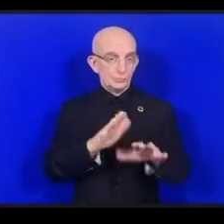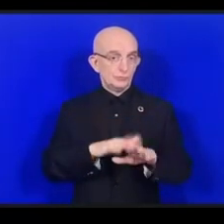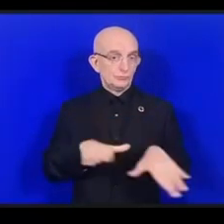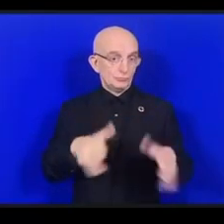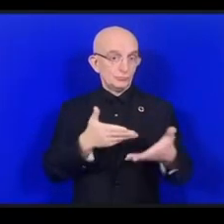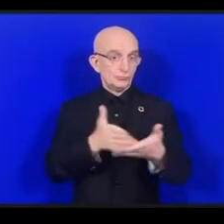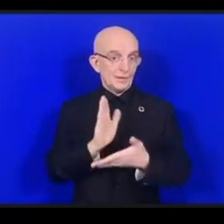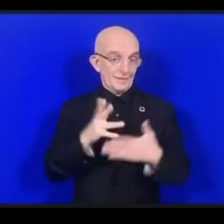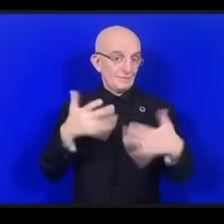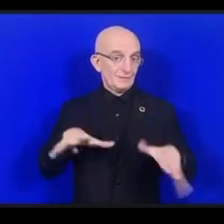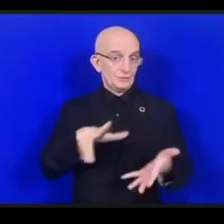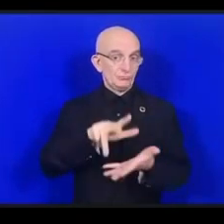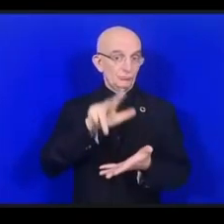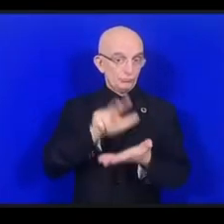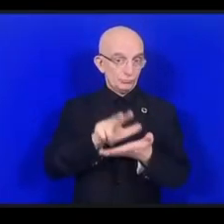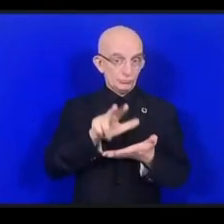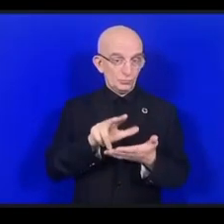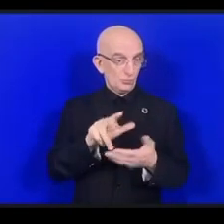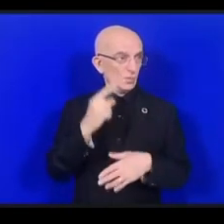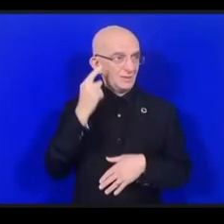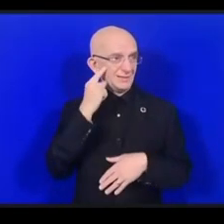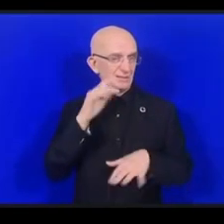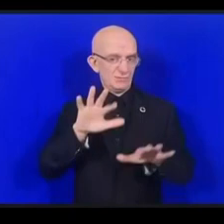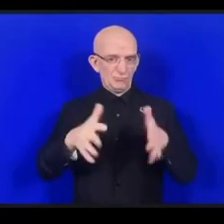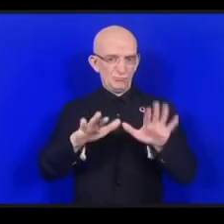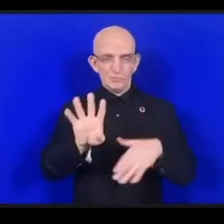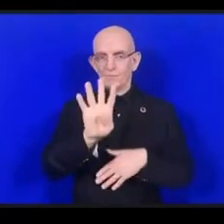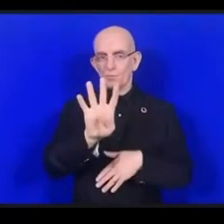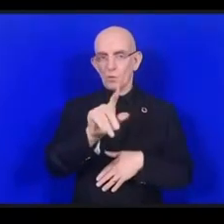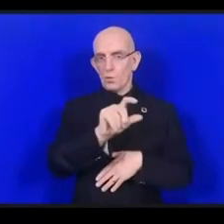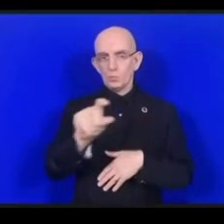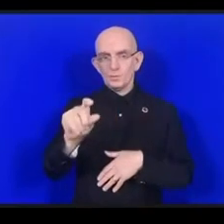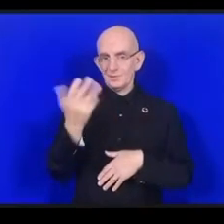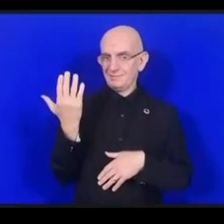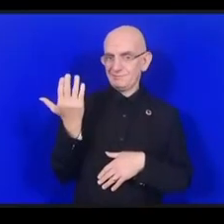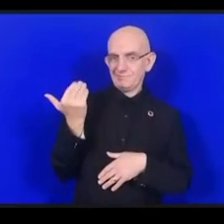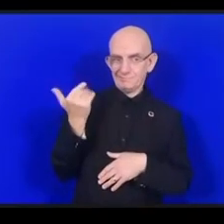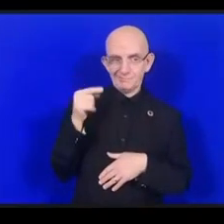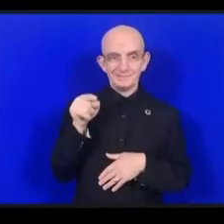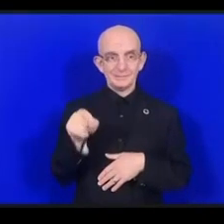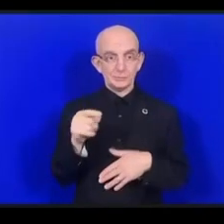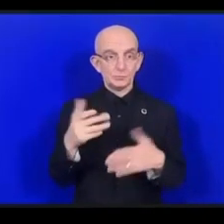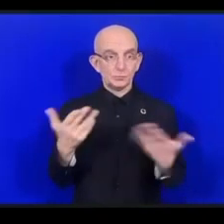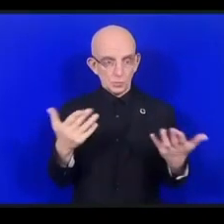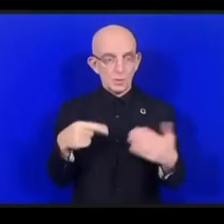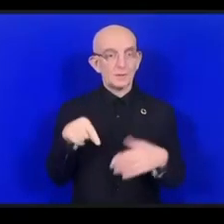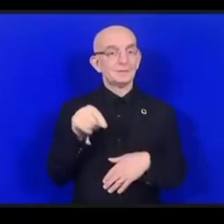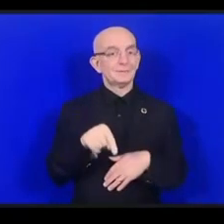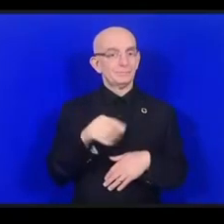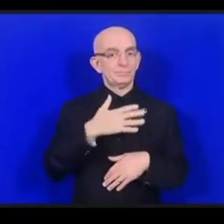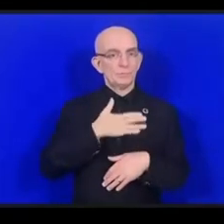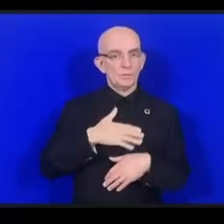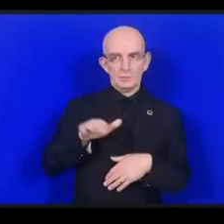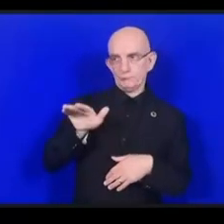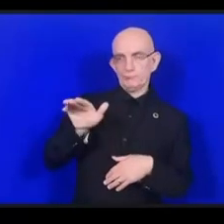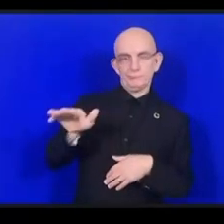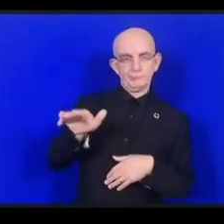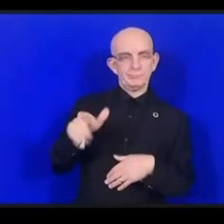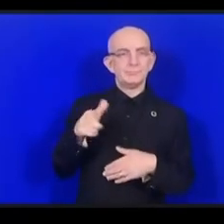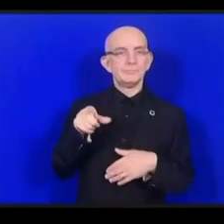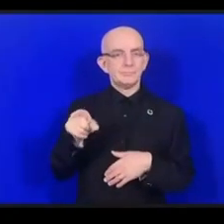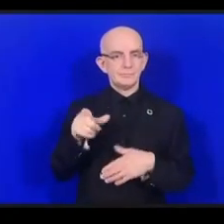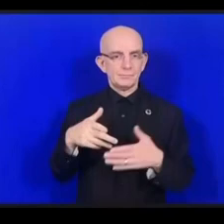是几周前、四周前通过的。接下来呢，我想请上下位的